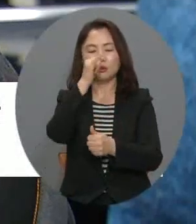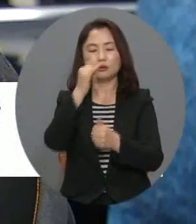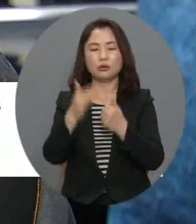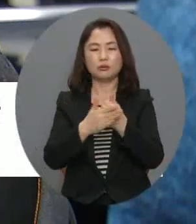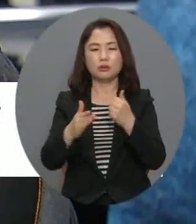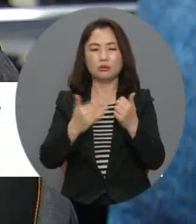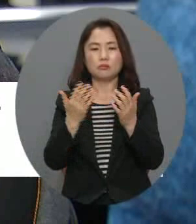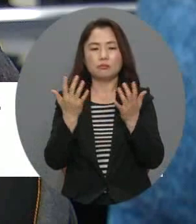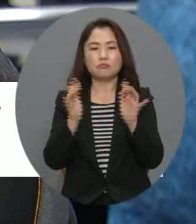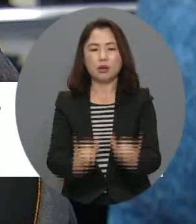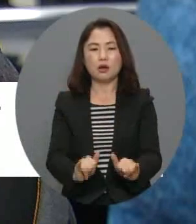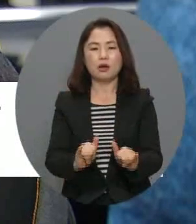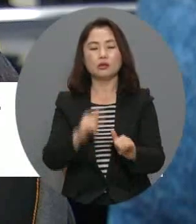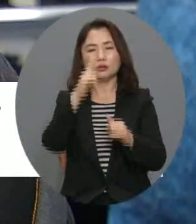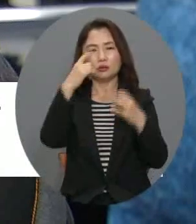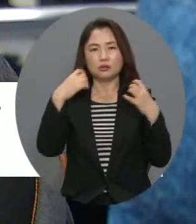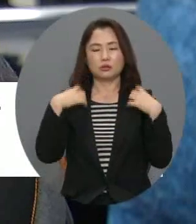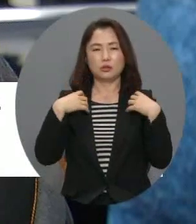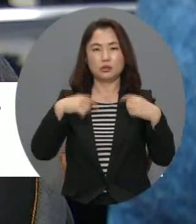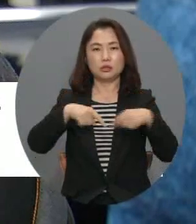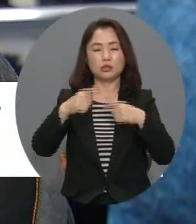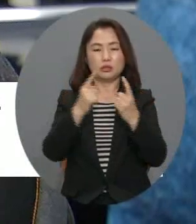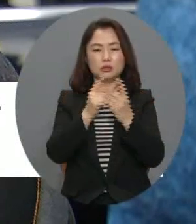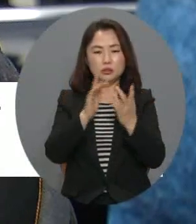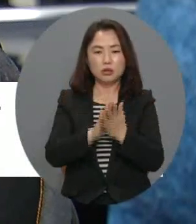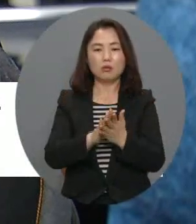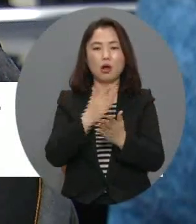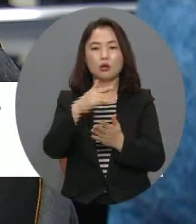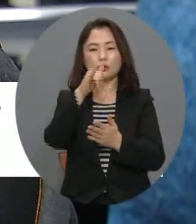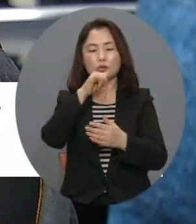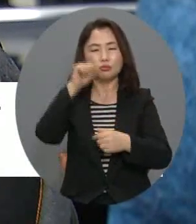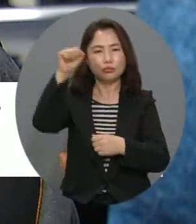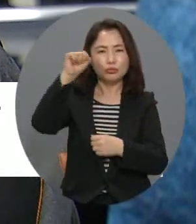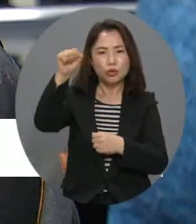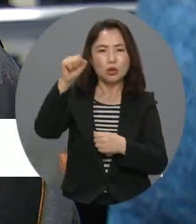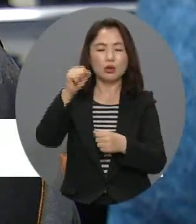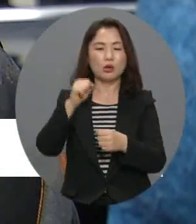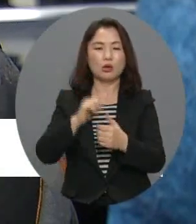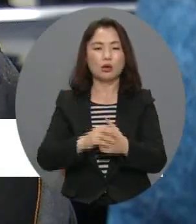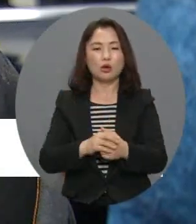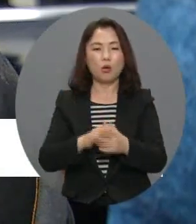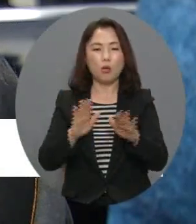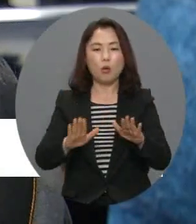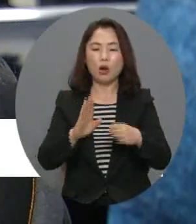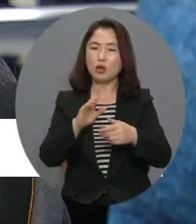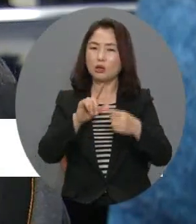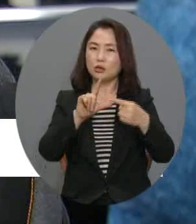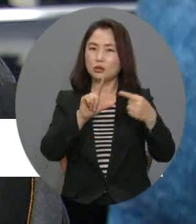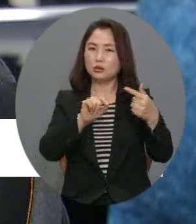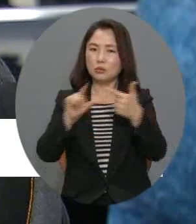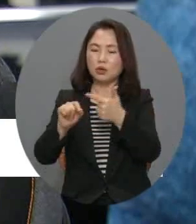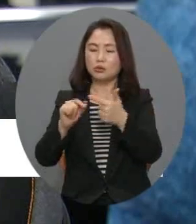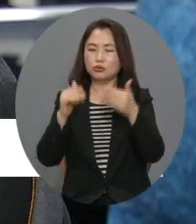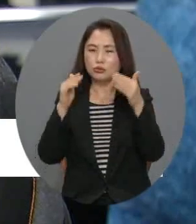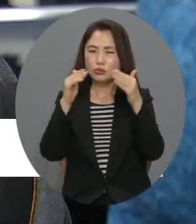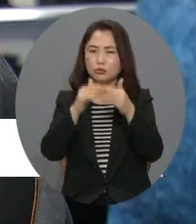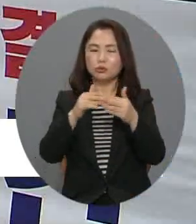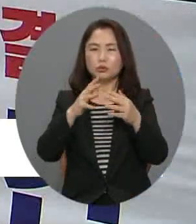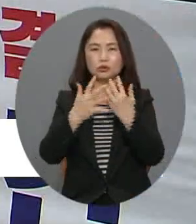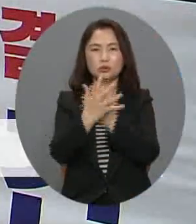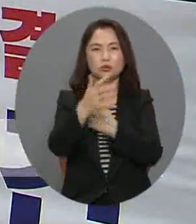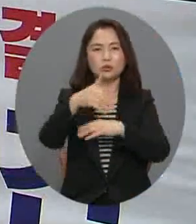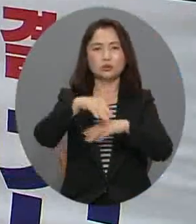방지하는 차원에서 정치권이 직접 나서가지고 할 수 있는 투쟁서를 지역 본부가 올 상반기에 집중적으로 배치할 예정으로